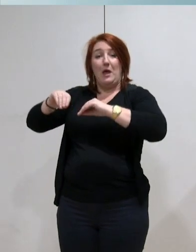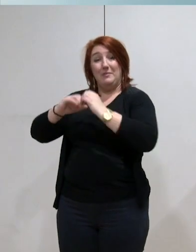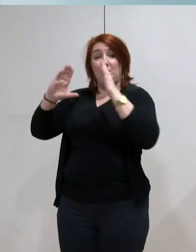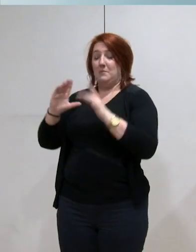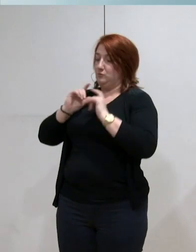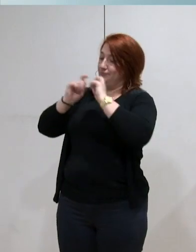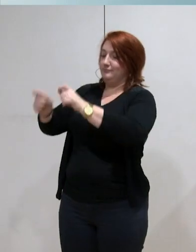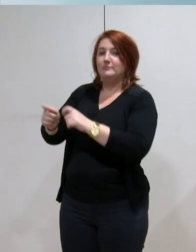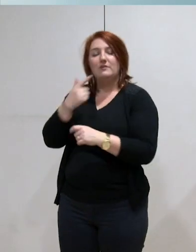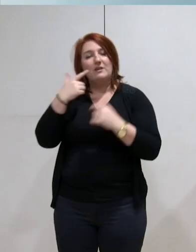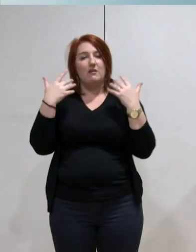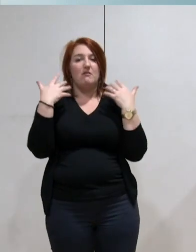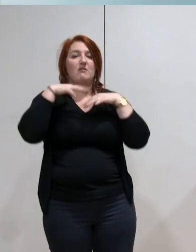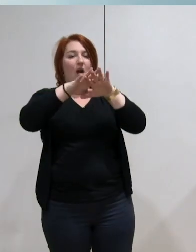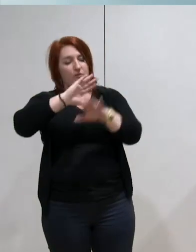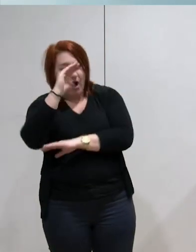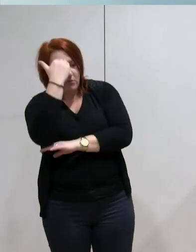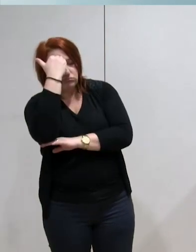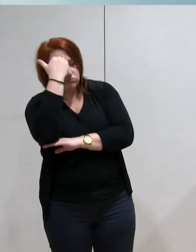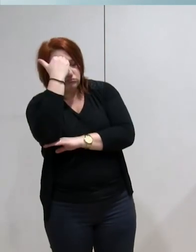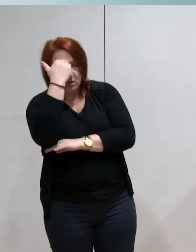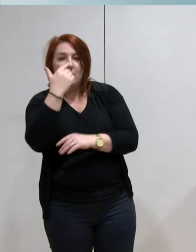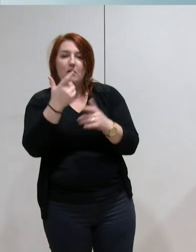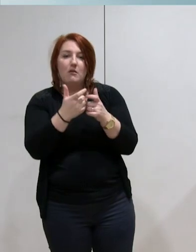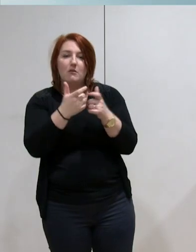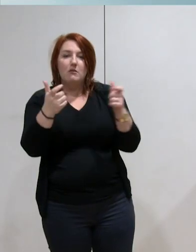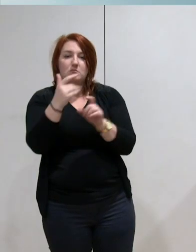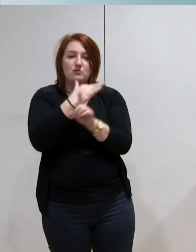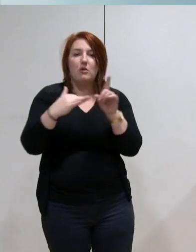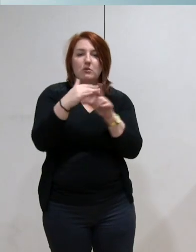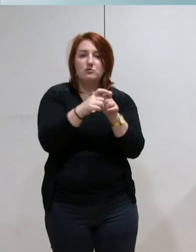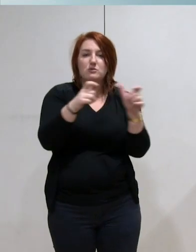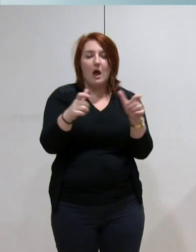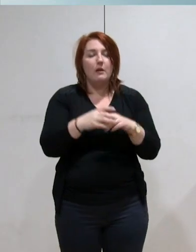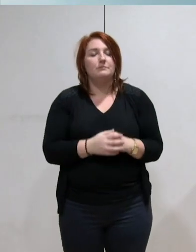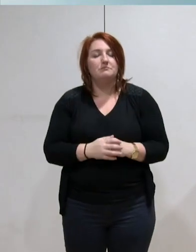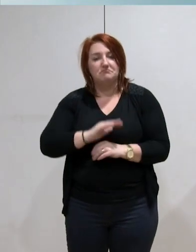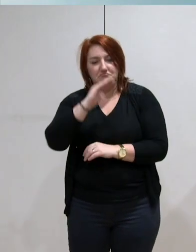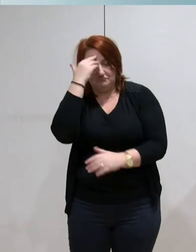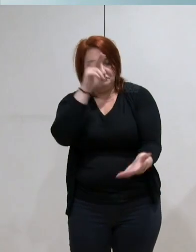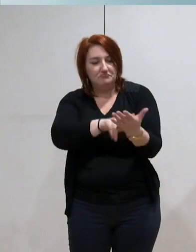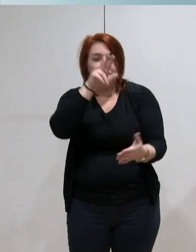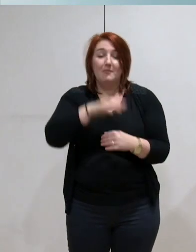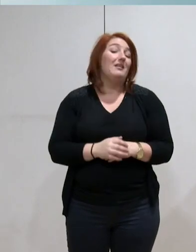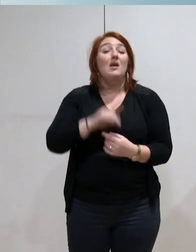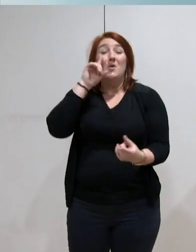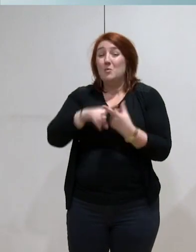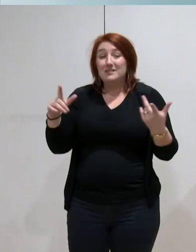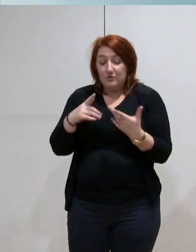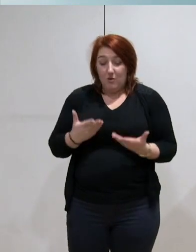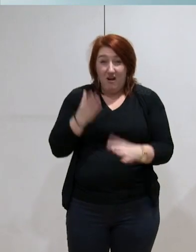par la tous ces projets visent à la fois à améliorer le fonctionnement actuel et à préparer